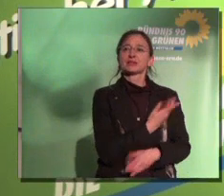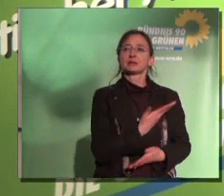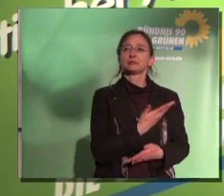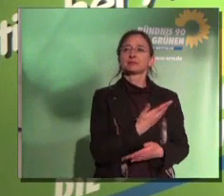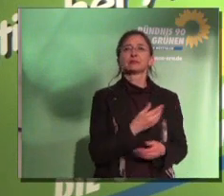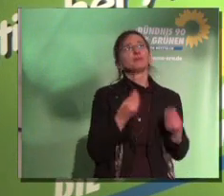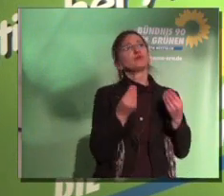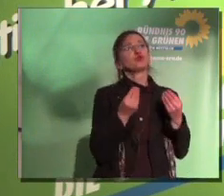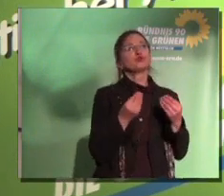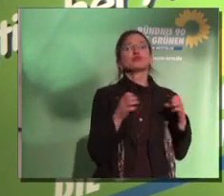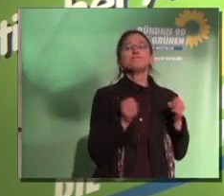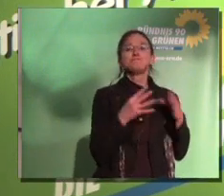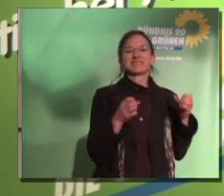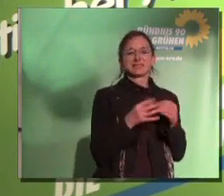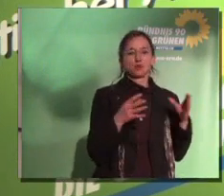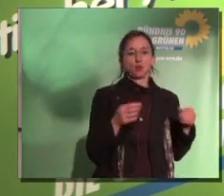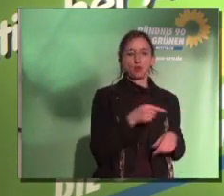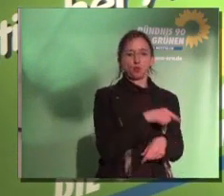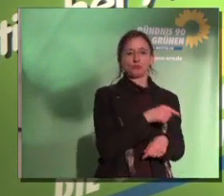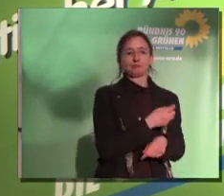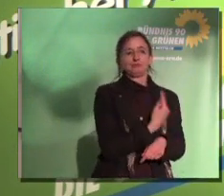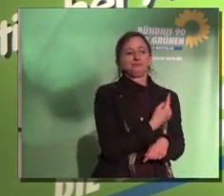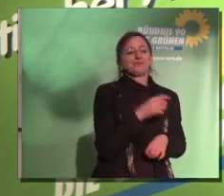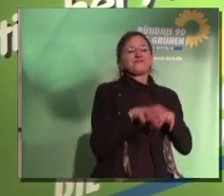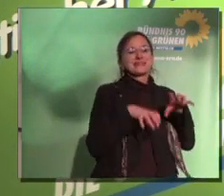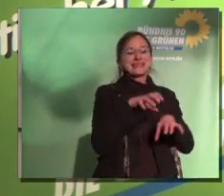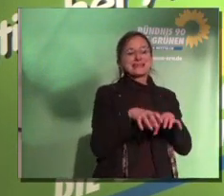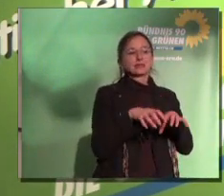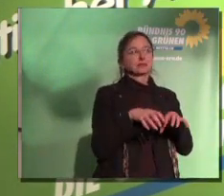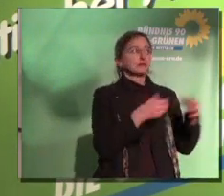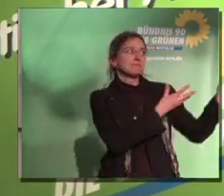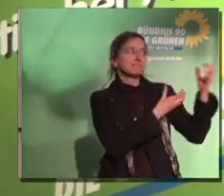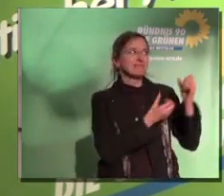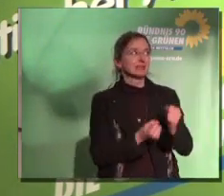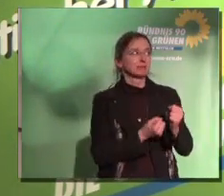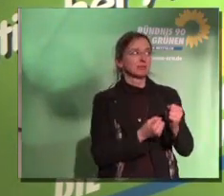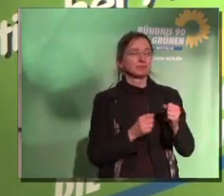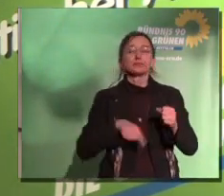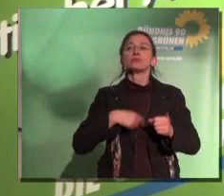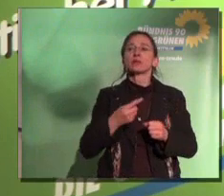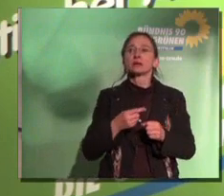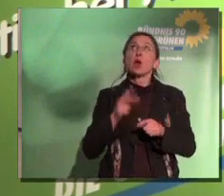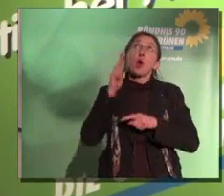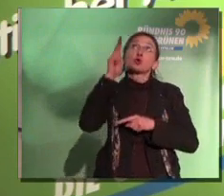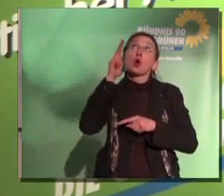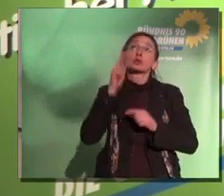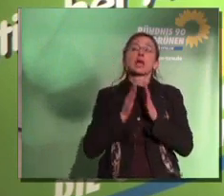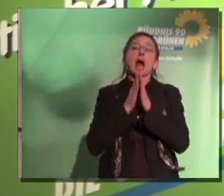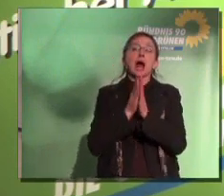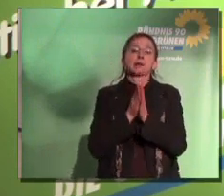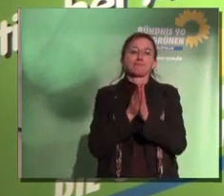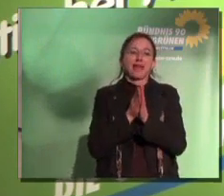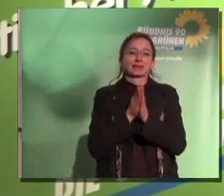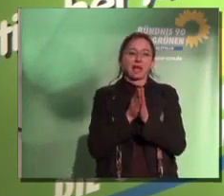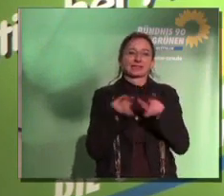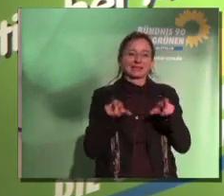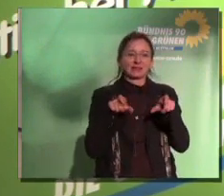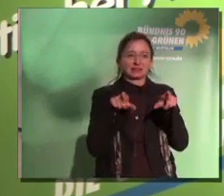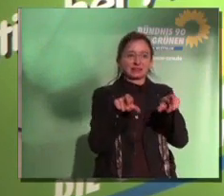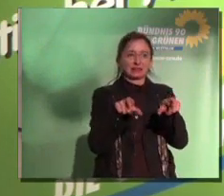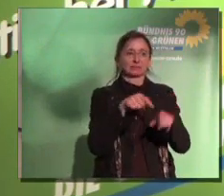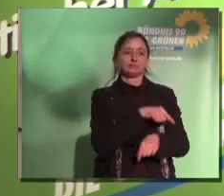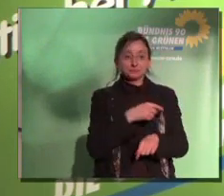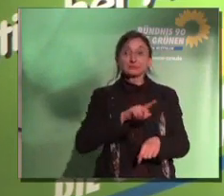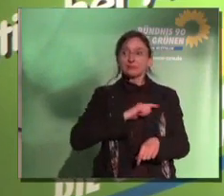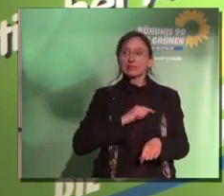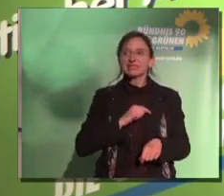und einmal hat er eine Gottesanbeterin mitgebracht. Ja? So, und dann habe ich mich da, ich musste mal die Fliegen für die fangen, zum Fressen.